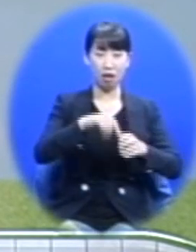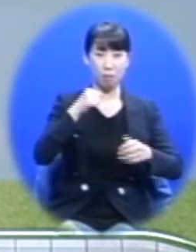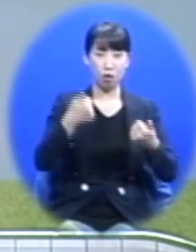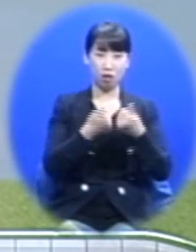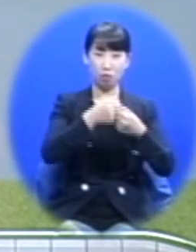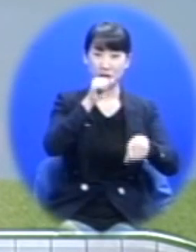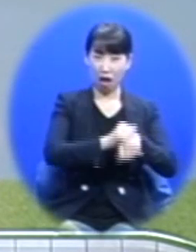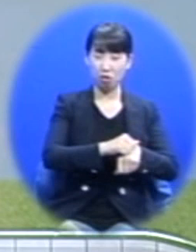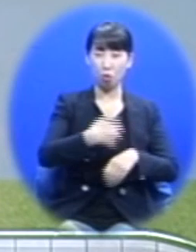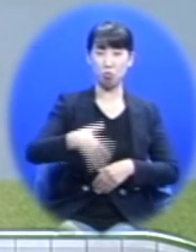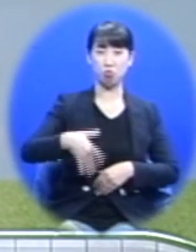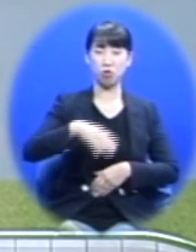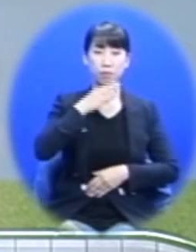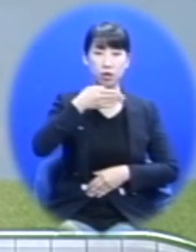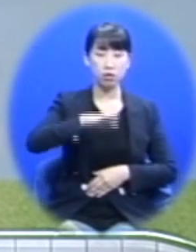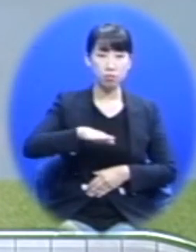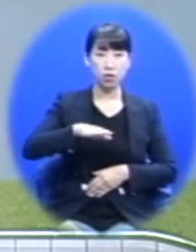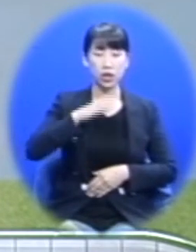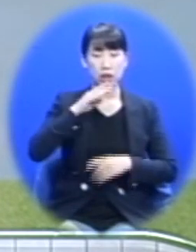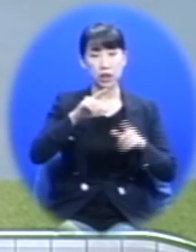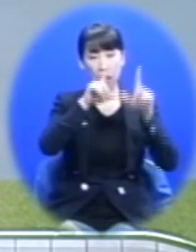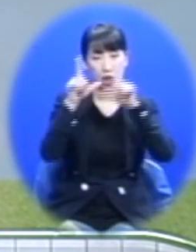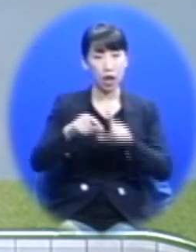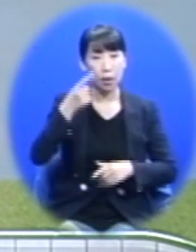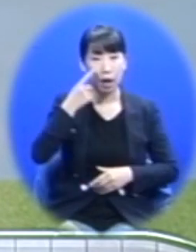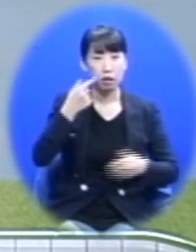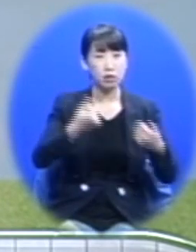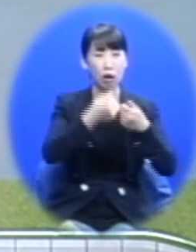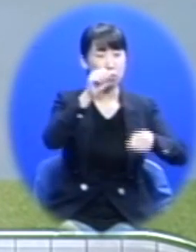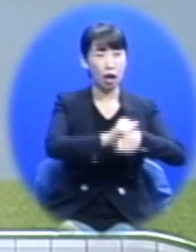그게 뭐 대단해 보이지만 여러분 살아보면 그게 아무것도 아니잖아.